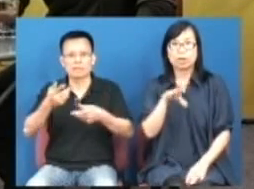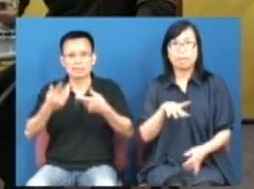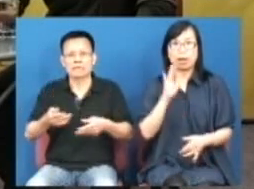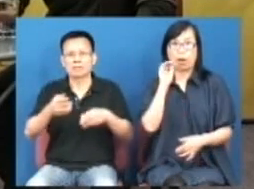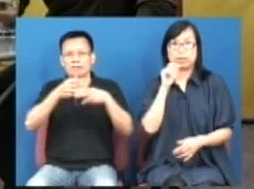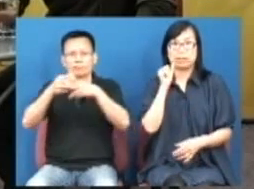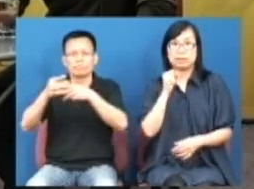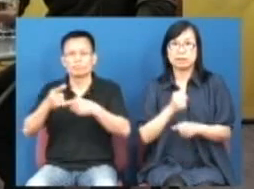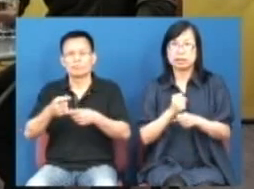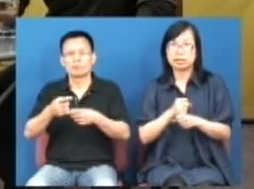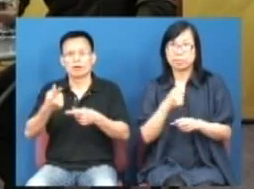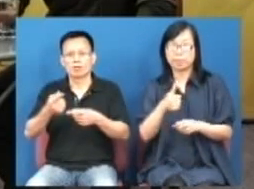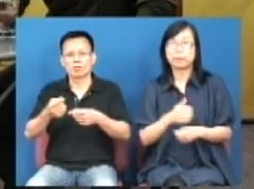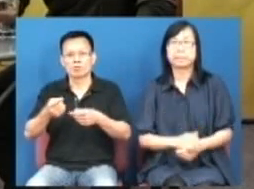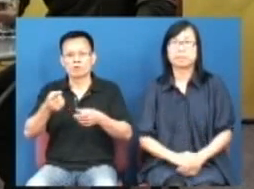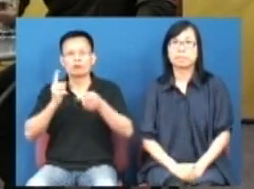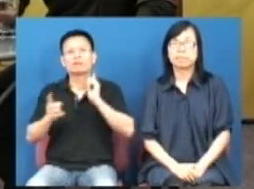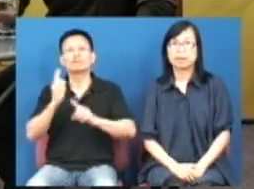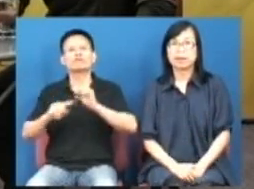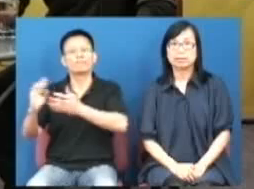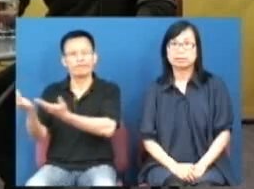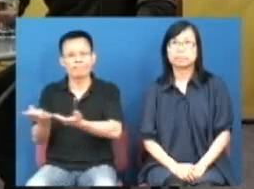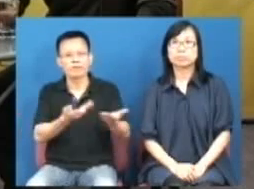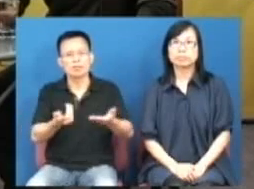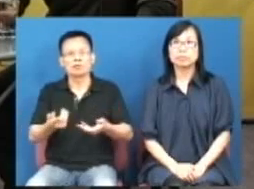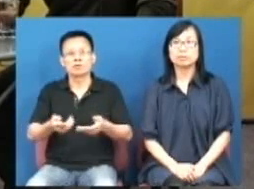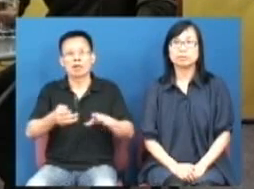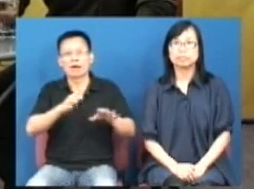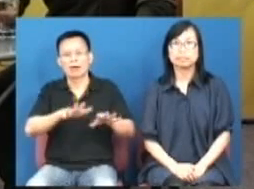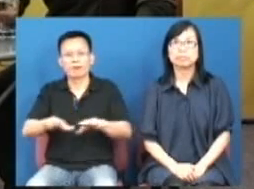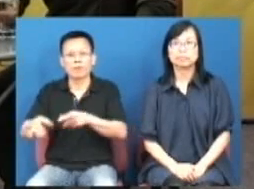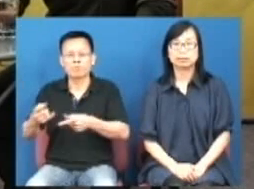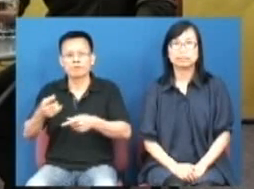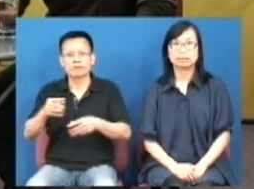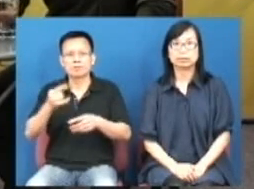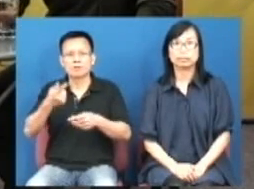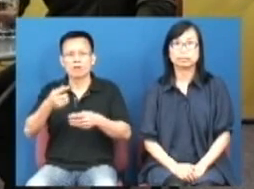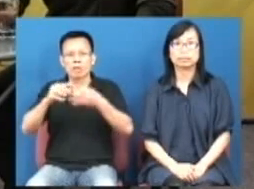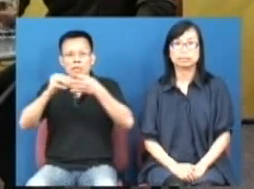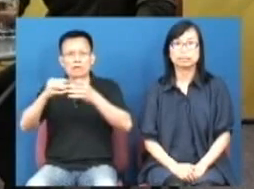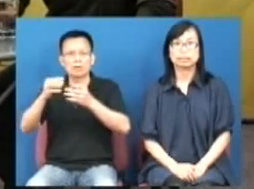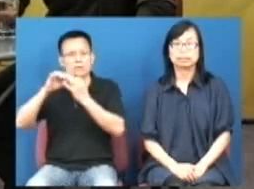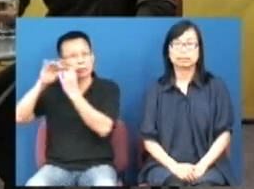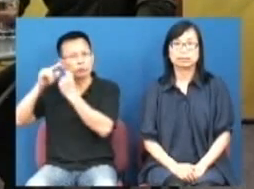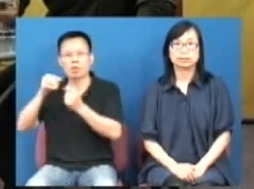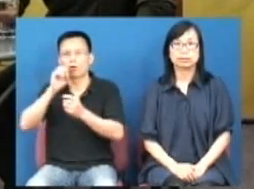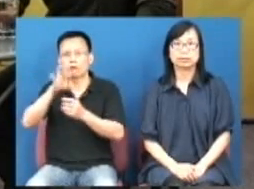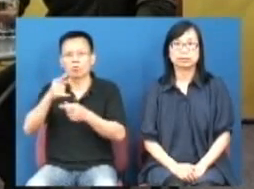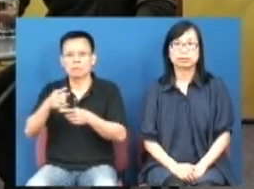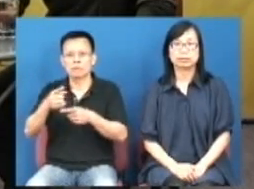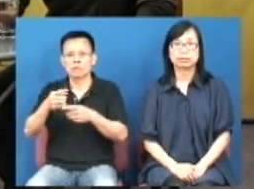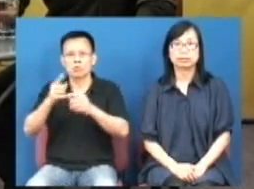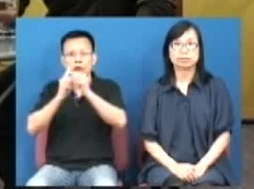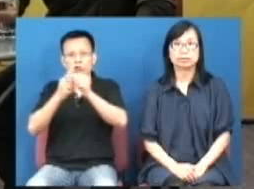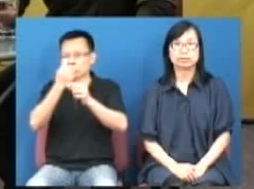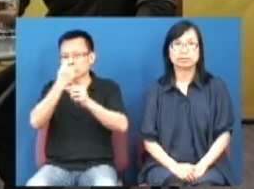室未㗎？ 係可以，隨時歡迎。我哋聽緊啊，頭先啊萬必同阿蕭若元已經講緊關於嗰個法例上嘅中英文對嗰個網